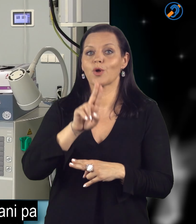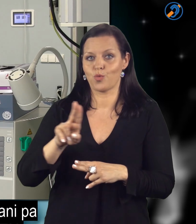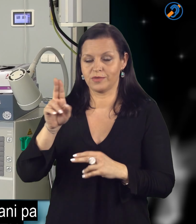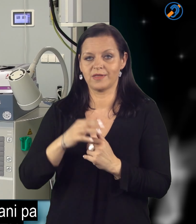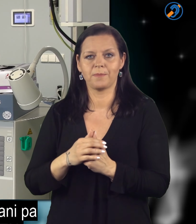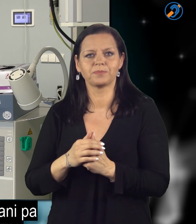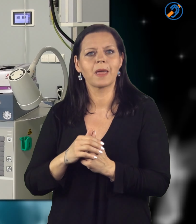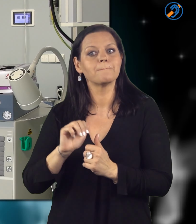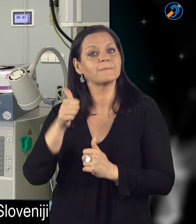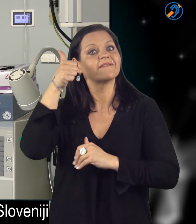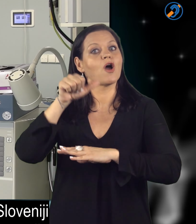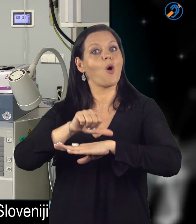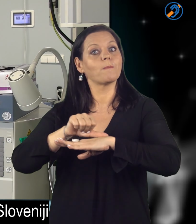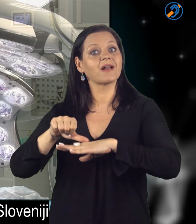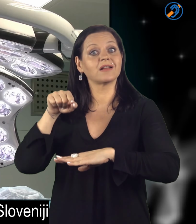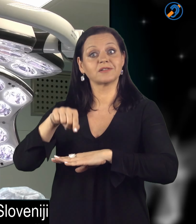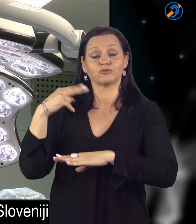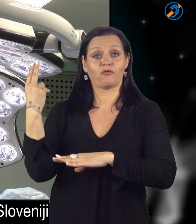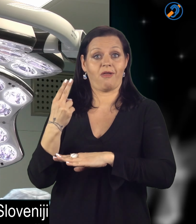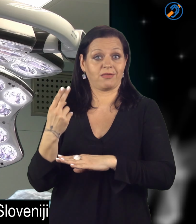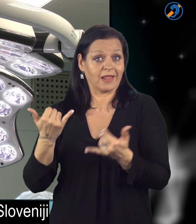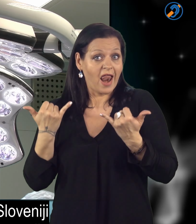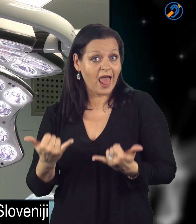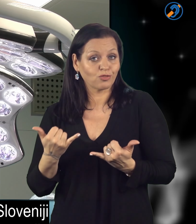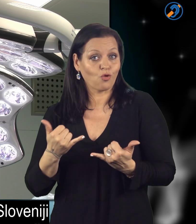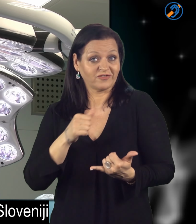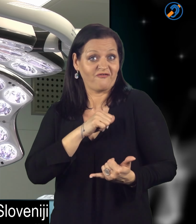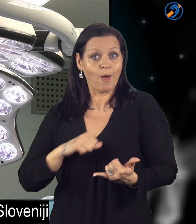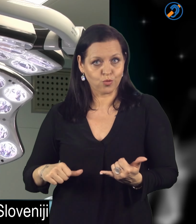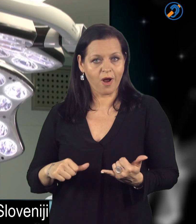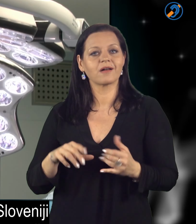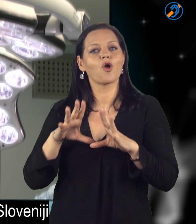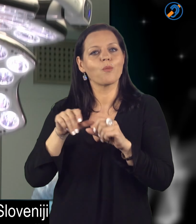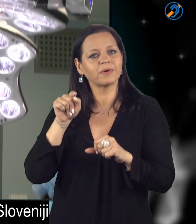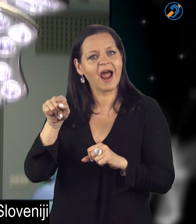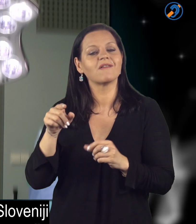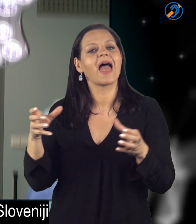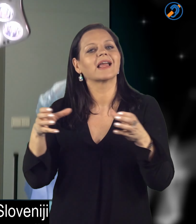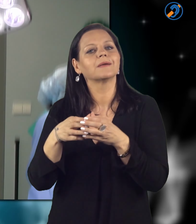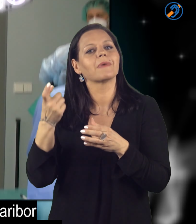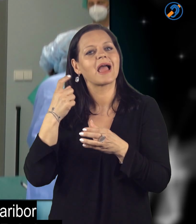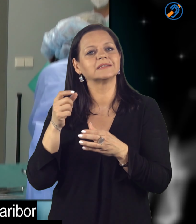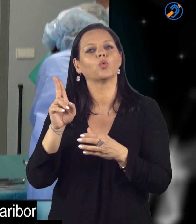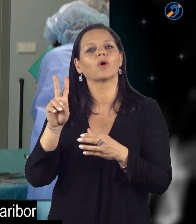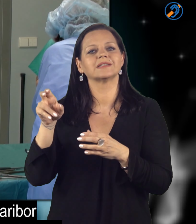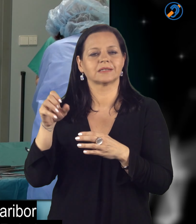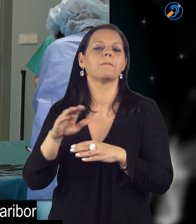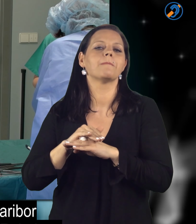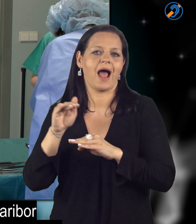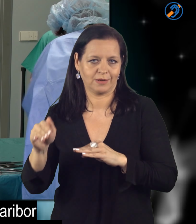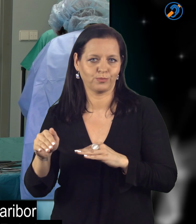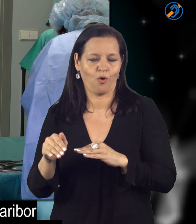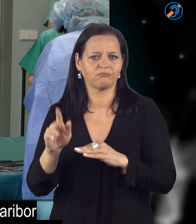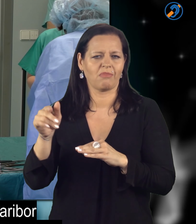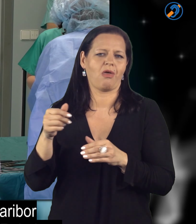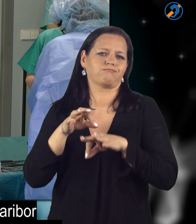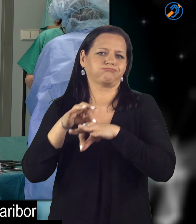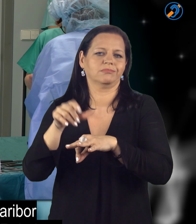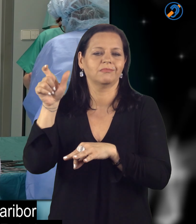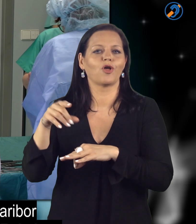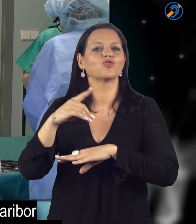unije. Prvo operacijo v Sloveniji je letos februarja opravila ekipa iz UKC Maribor na čelu